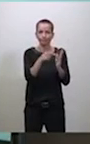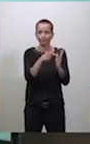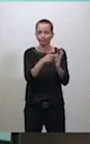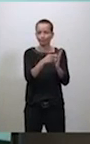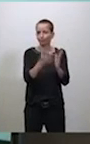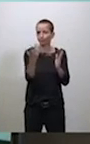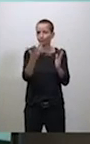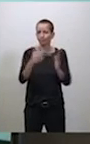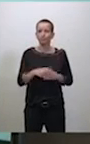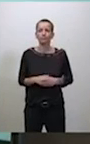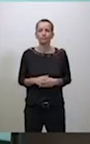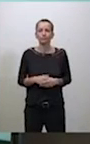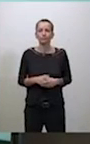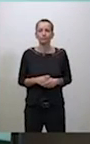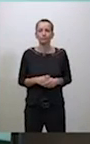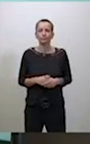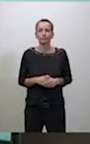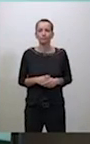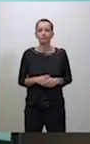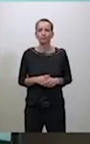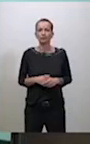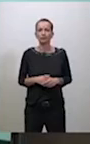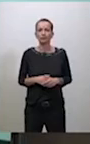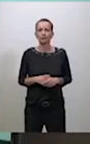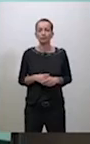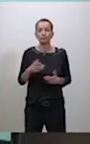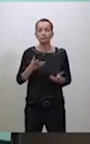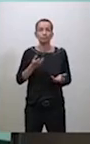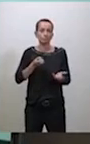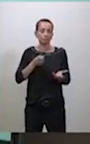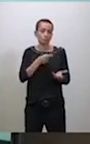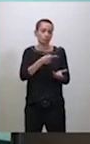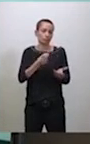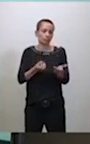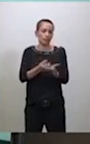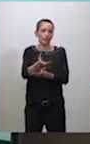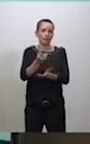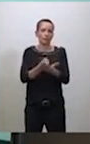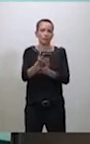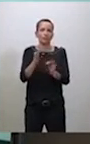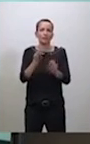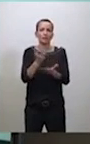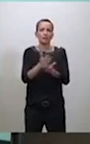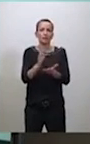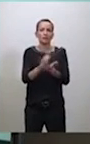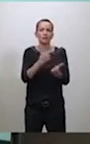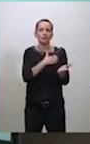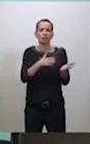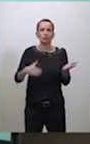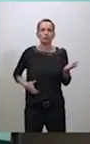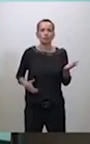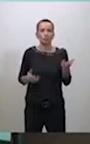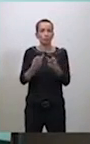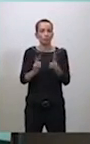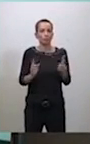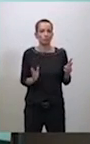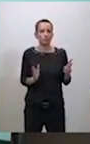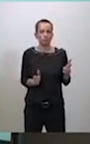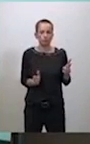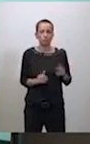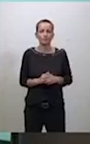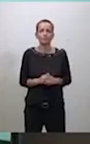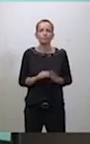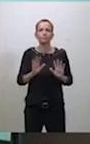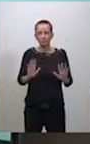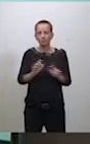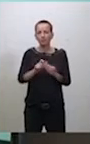jour, c'est une information sur le crédit municipal de Bordeaux. Avant de passer la